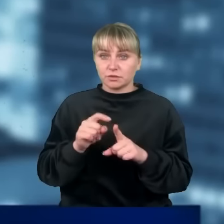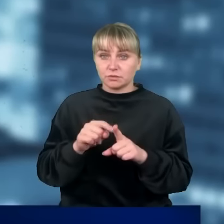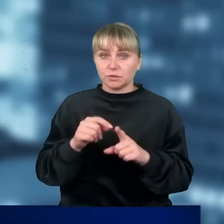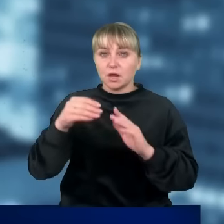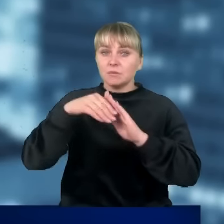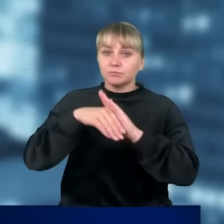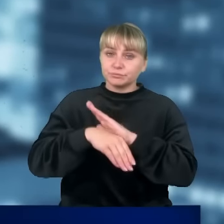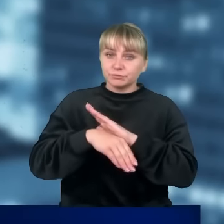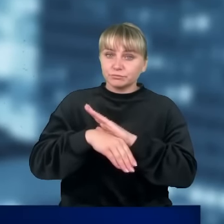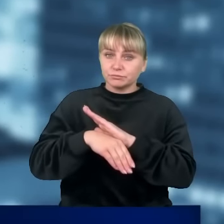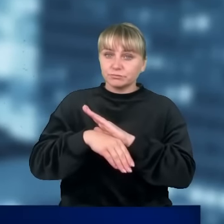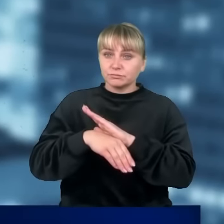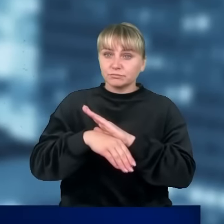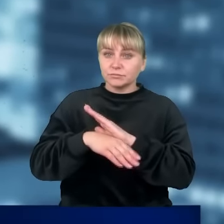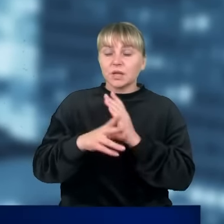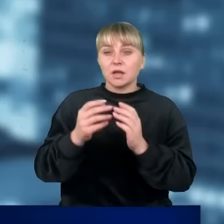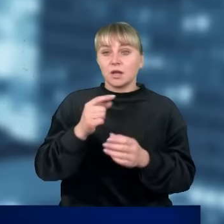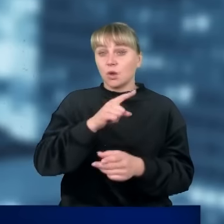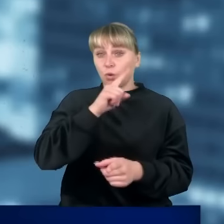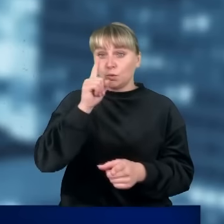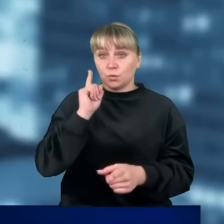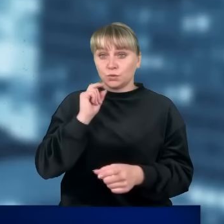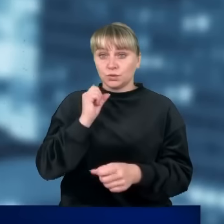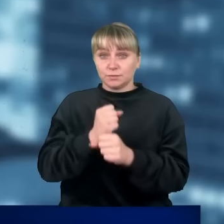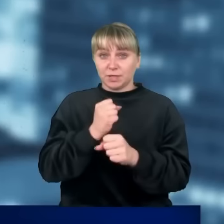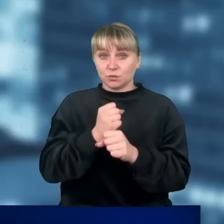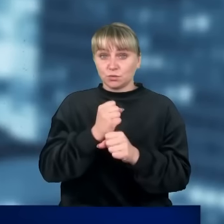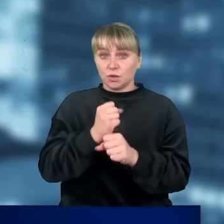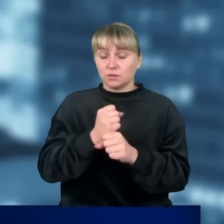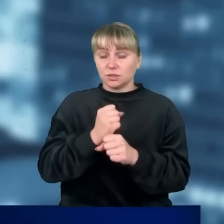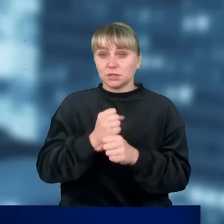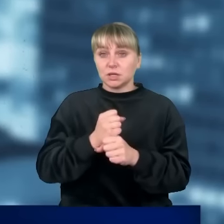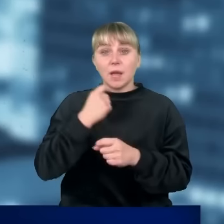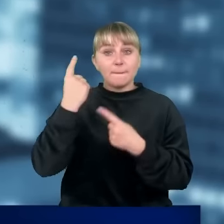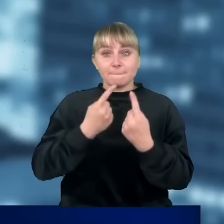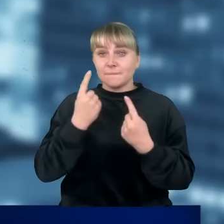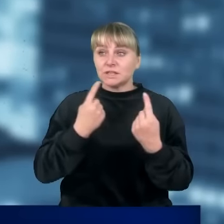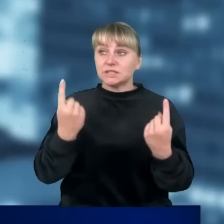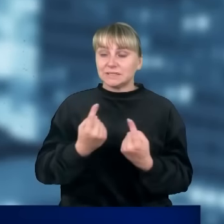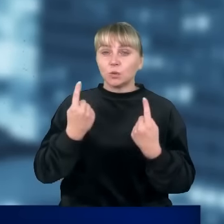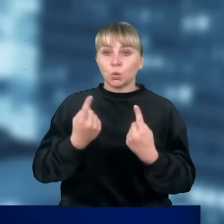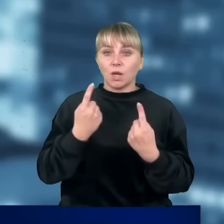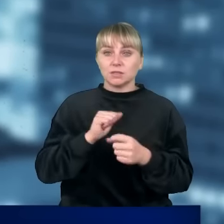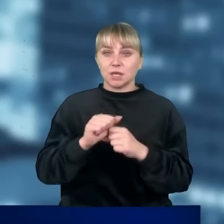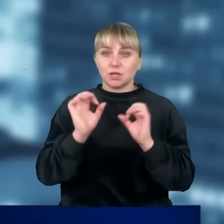odsetek pracujących zarobkowo, uważających, że sytuacja w ich zakładach pracy jest dobra.